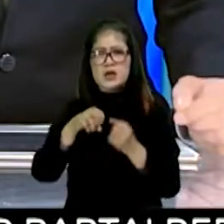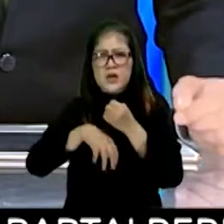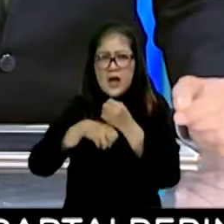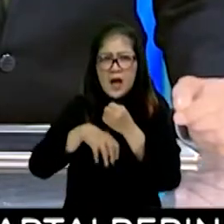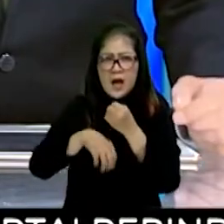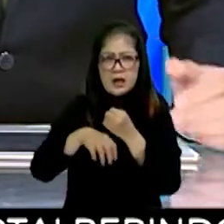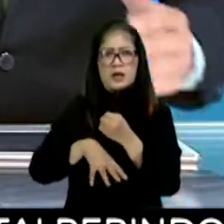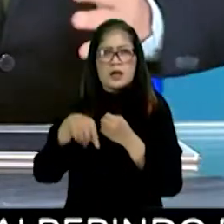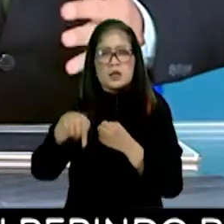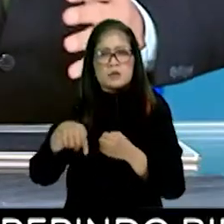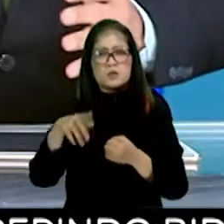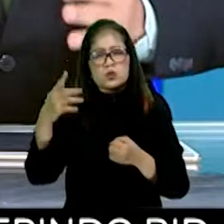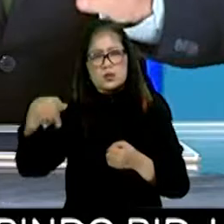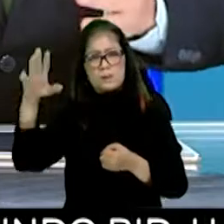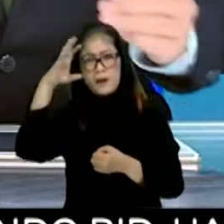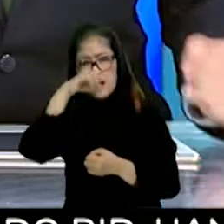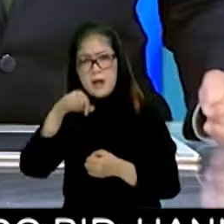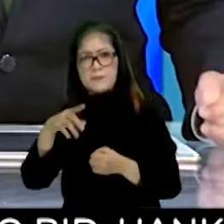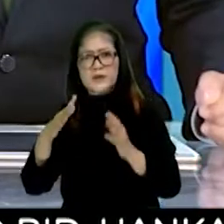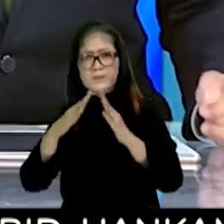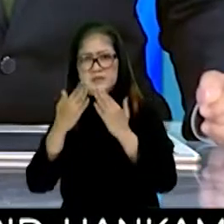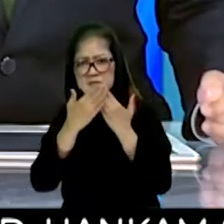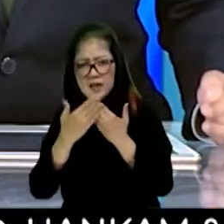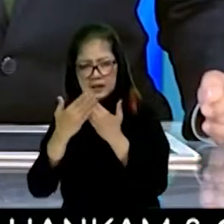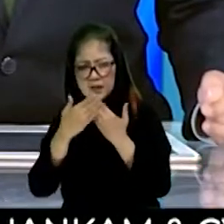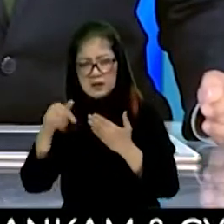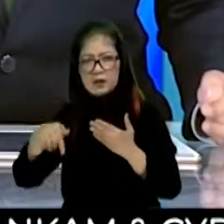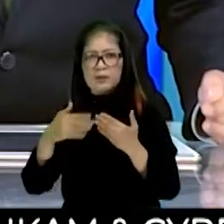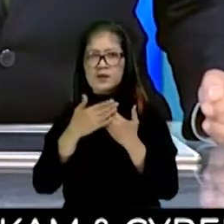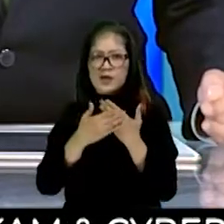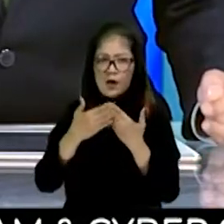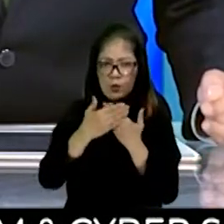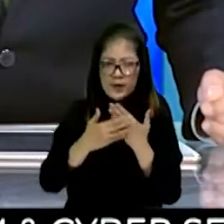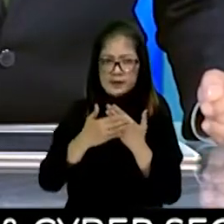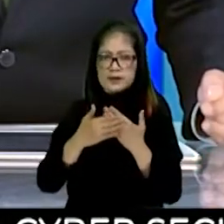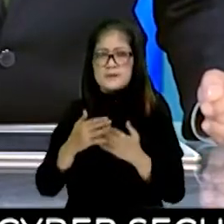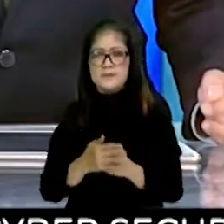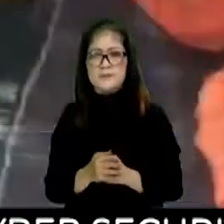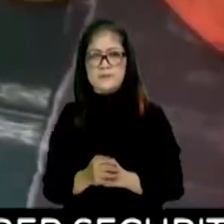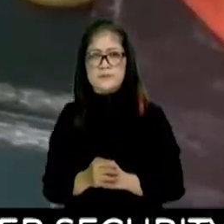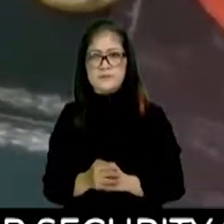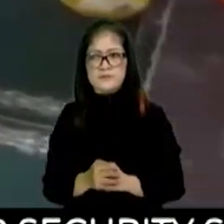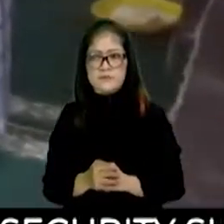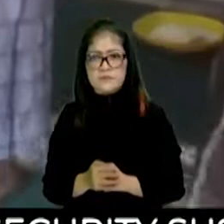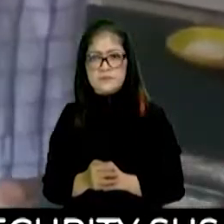pihak pesantren. Seluruh korban saat ini masih dirawat di pesantren.